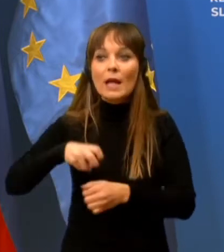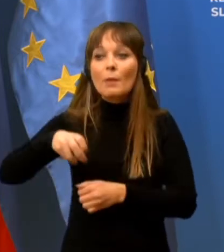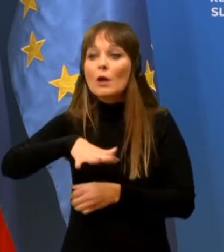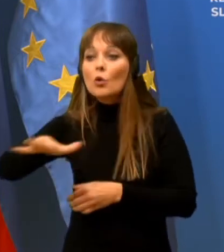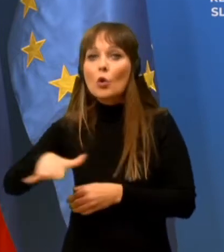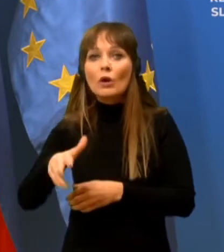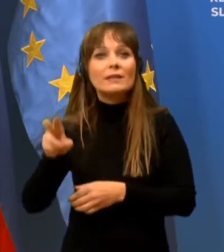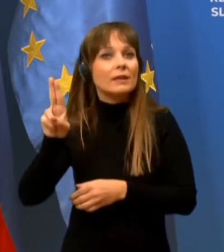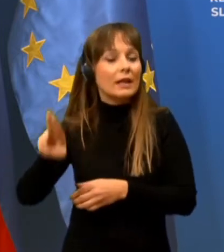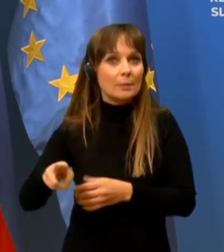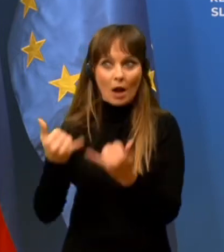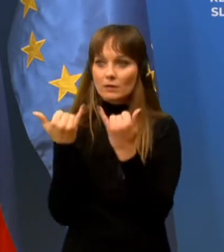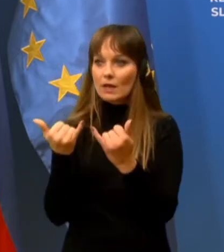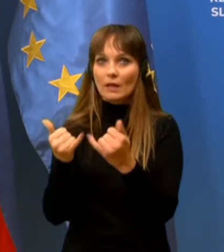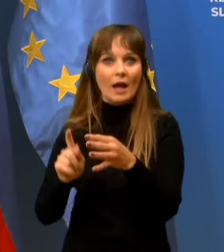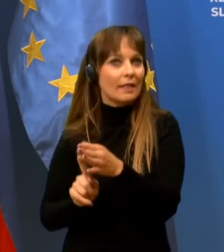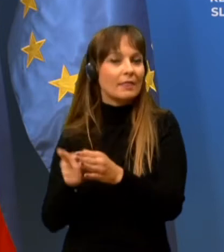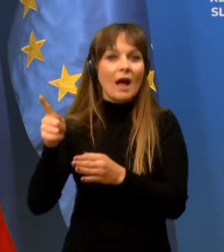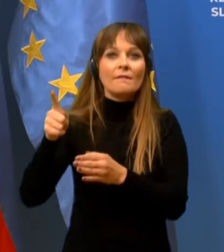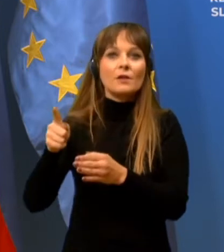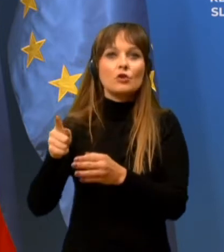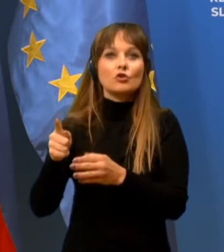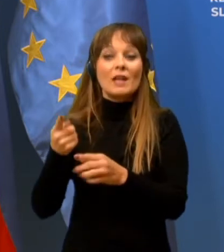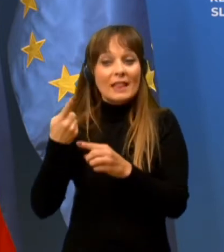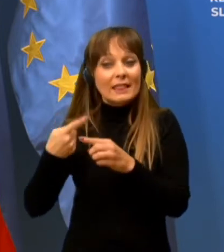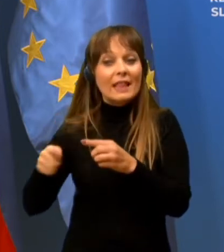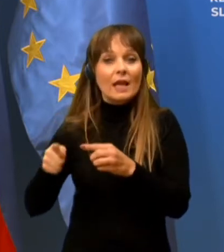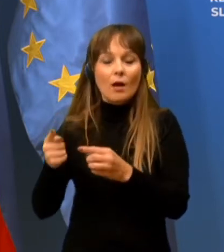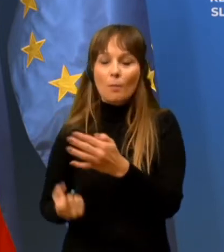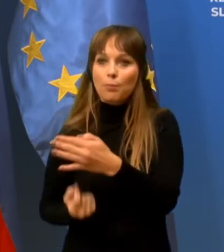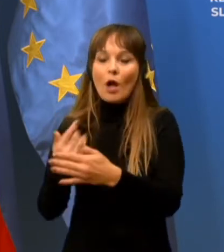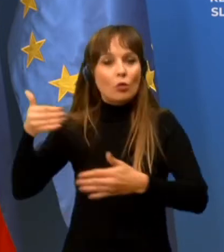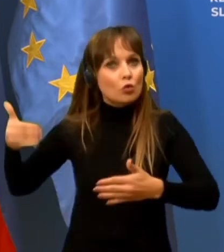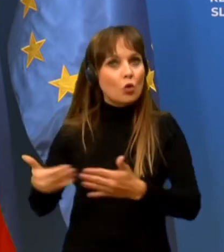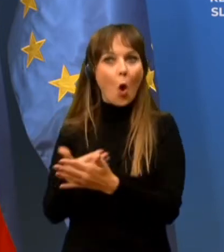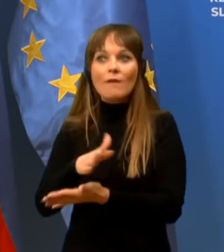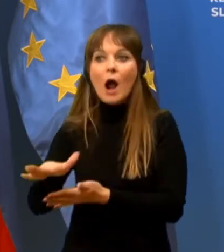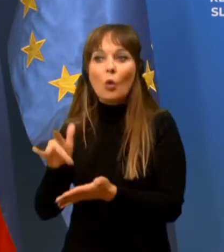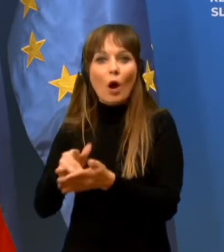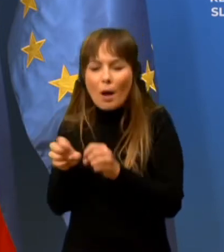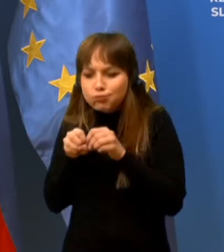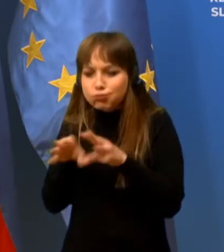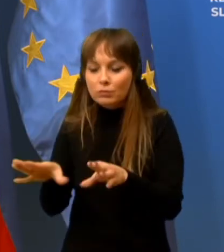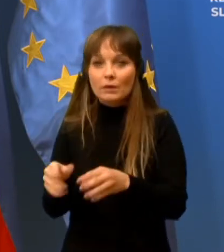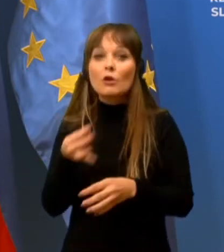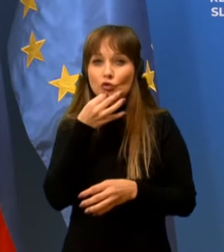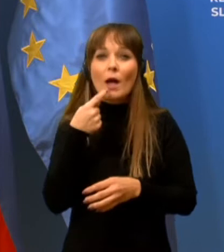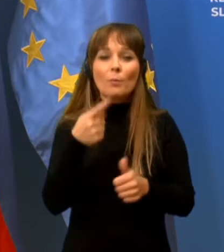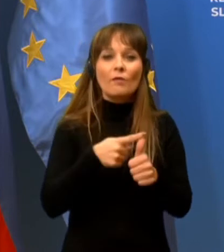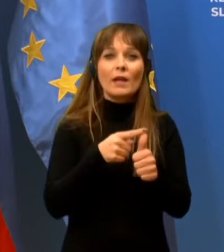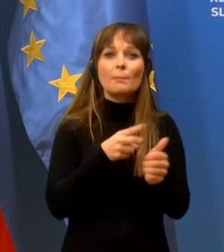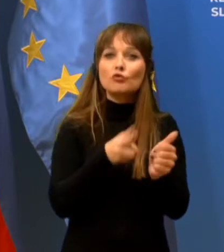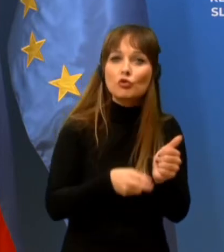med vsemi regijami trenutno tudi najvišjo incidenco, pojavljajo nova, lokalna žarišča. Če jih omenim le nekaj,